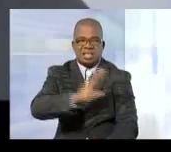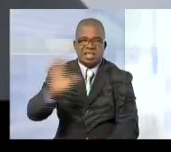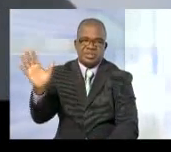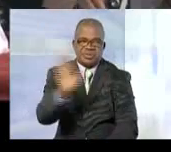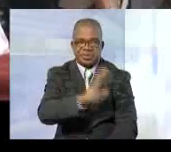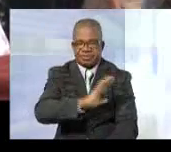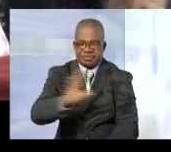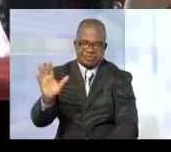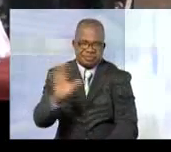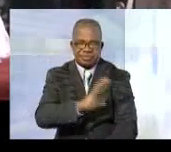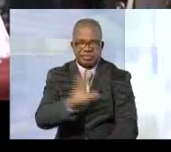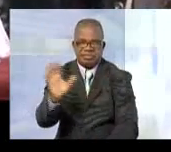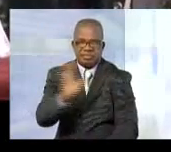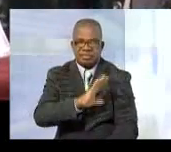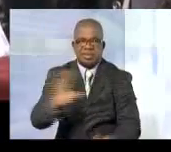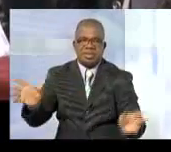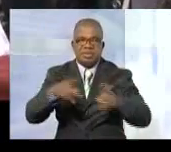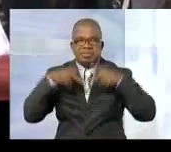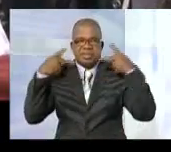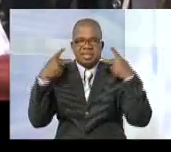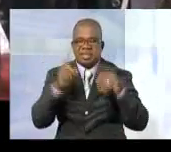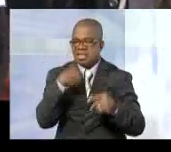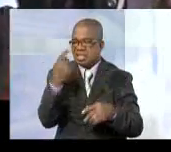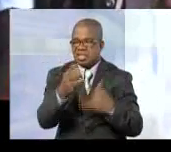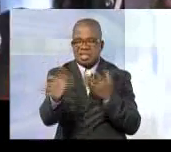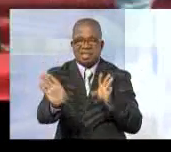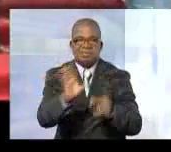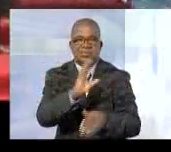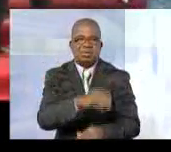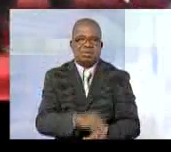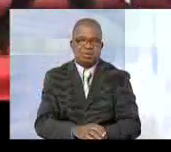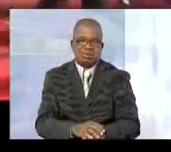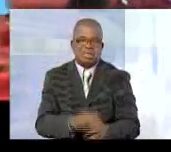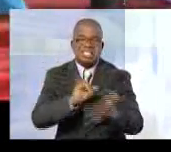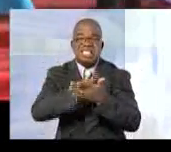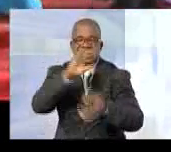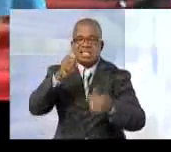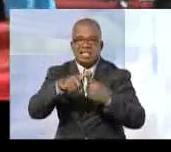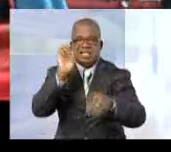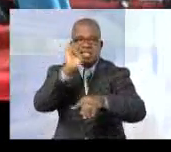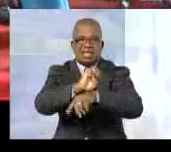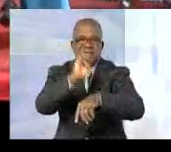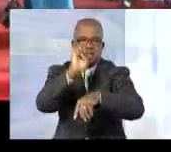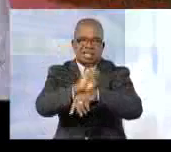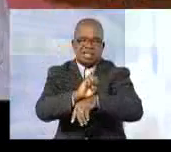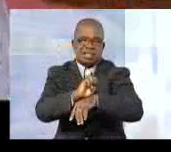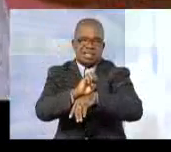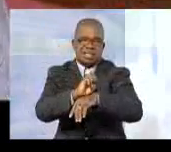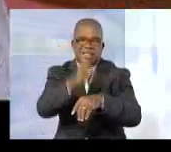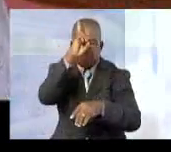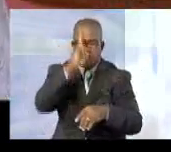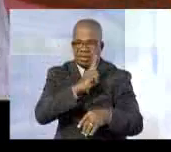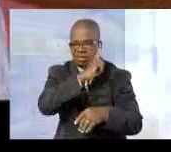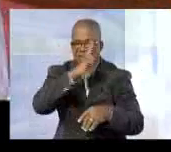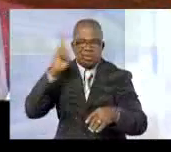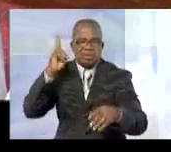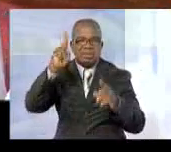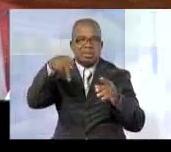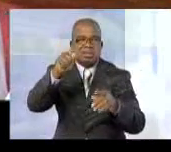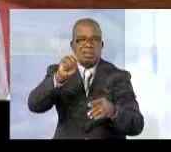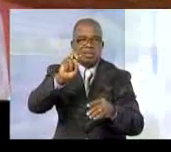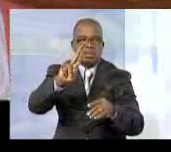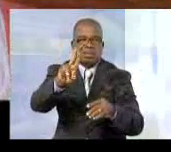Mata, ce jeudi matin. La cathédrale Saint-Paul du Plateau était pleine. Le président de la République et